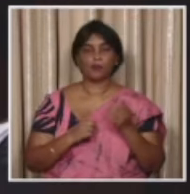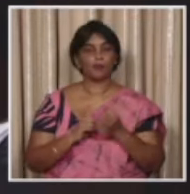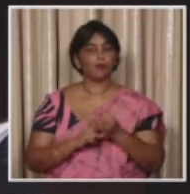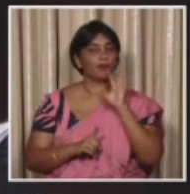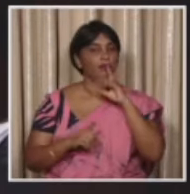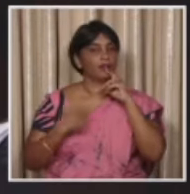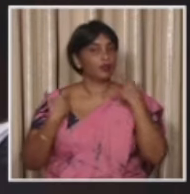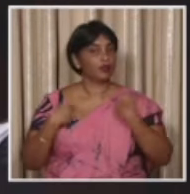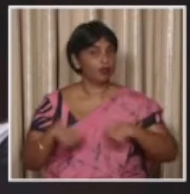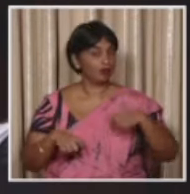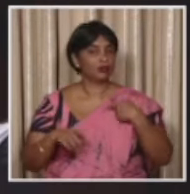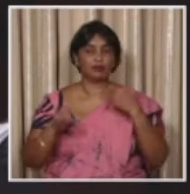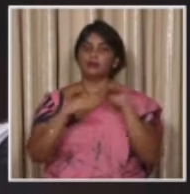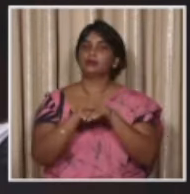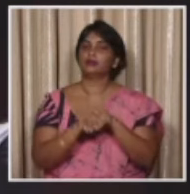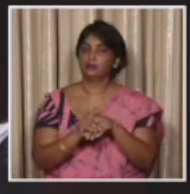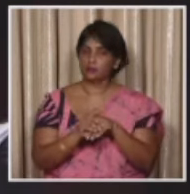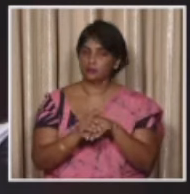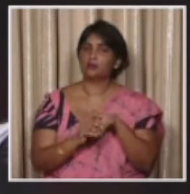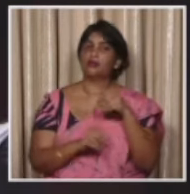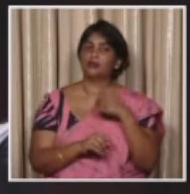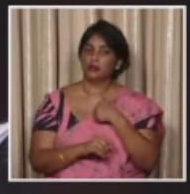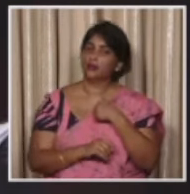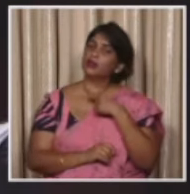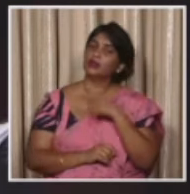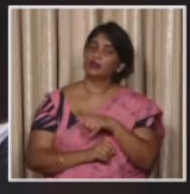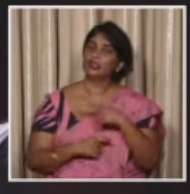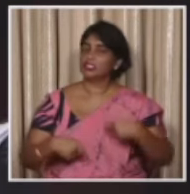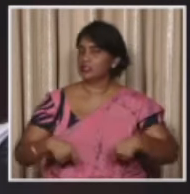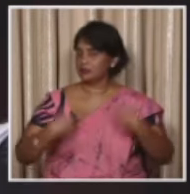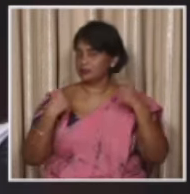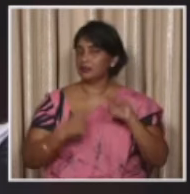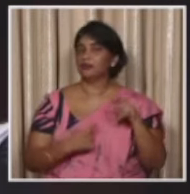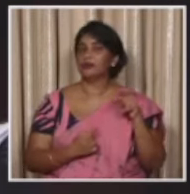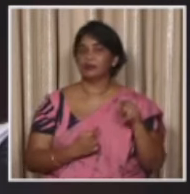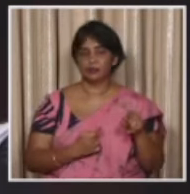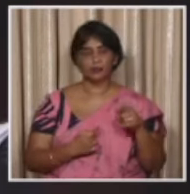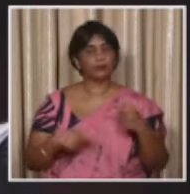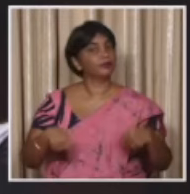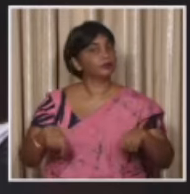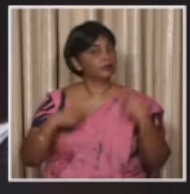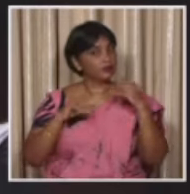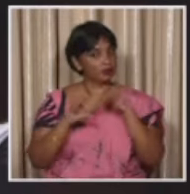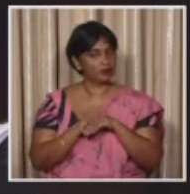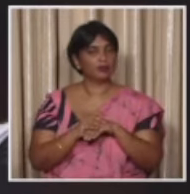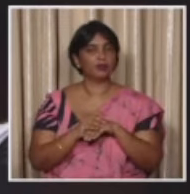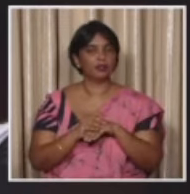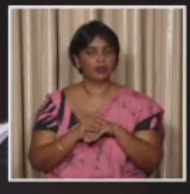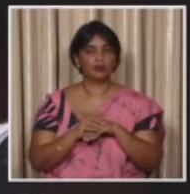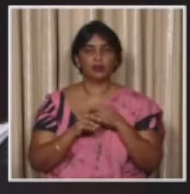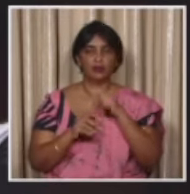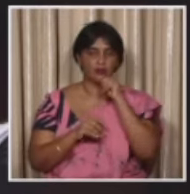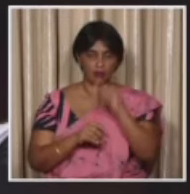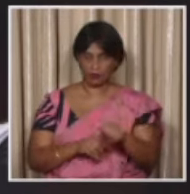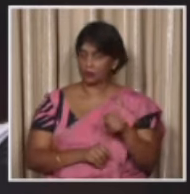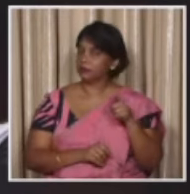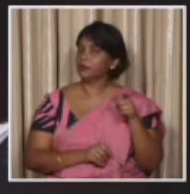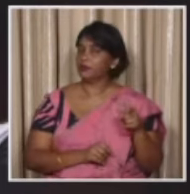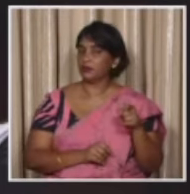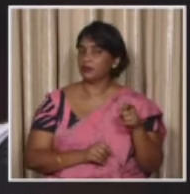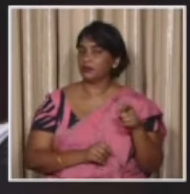ජනාධිපති නීතිඥවරුන් දමලා තමයි අපි මේ චැලෙන්ජ් එක කරේ. ඒ චැලෙන්ජ් එක තුර ඇත්ත වශයෙන්ම